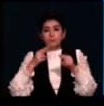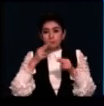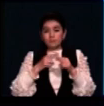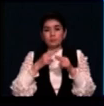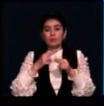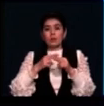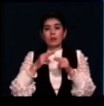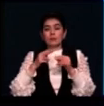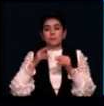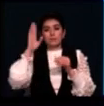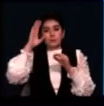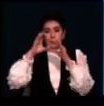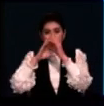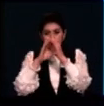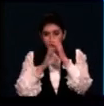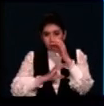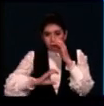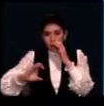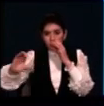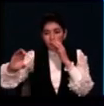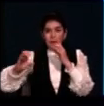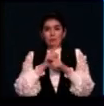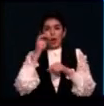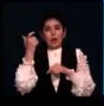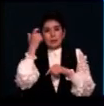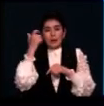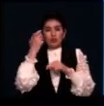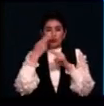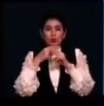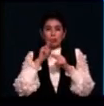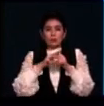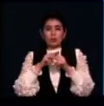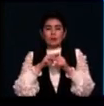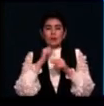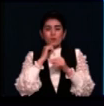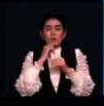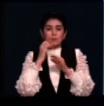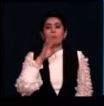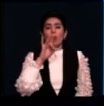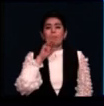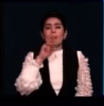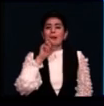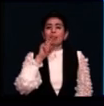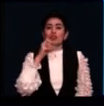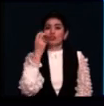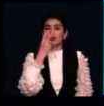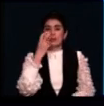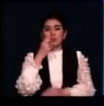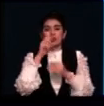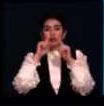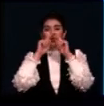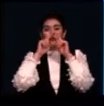keyin vodoprovod quvurlari, turli plyonkalar, uy ro'zg'or buyumlari tayyorlanadi. Ikkinchi